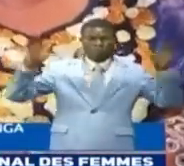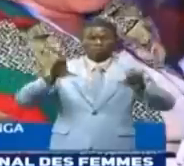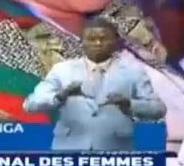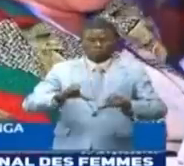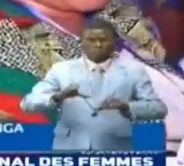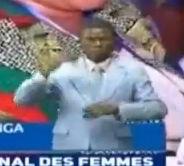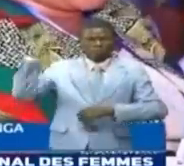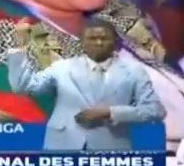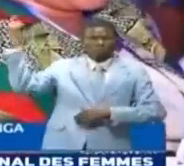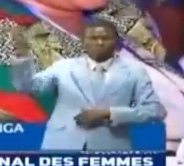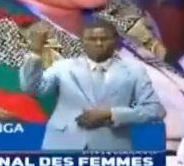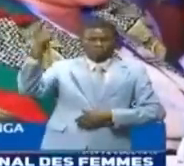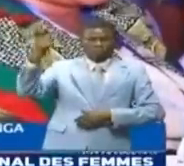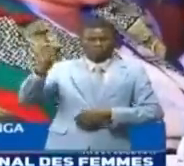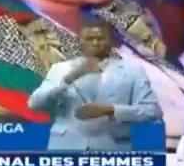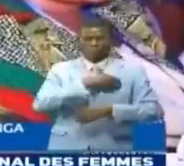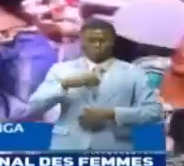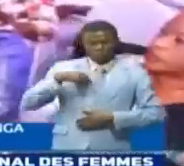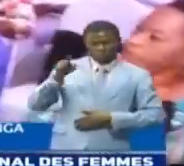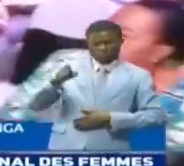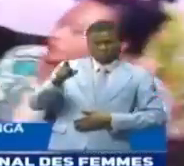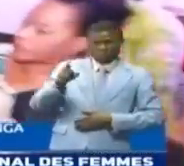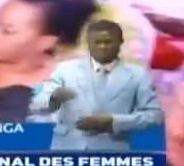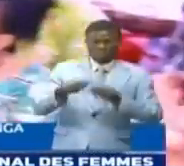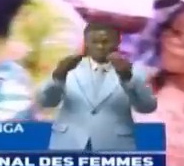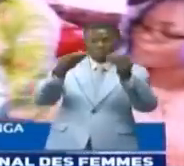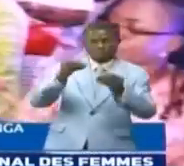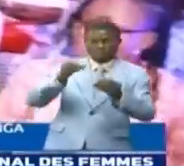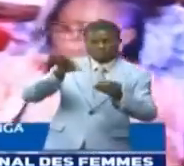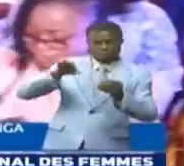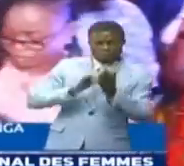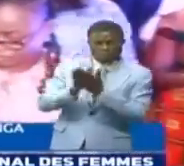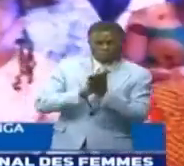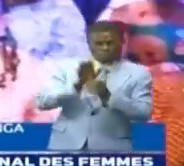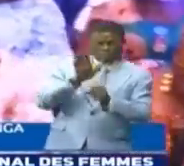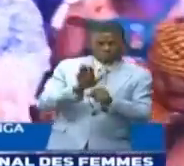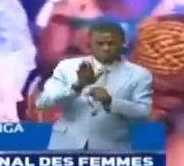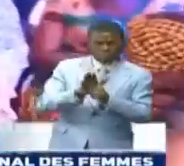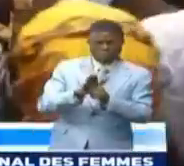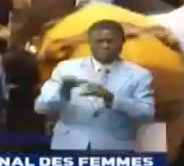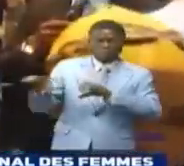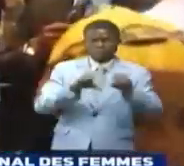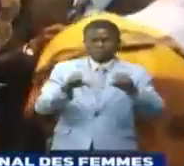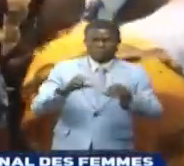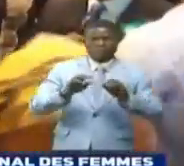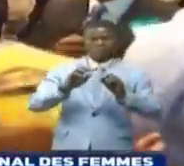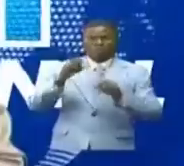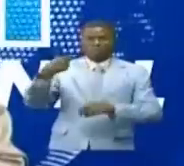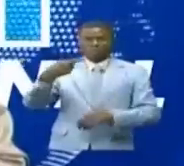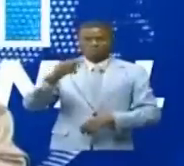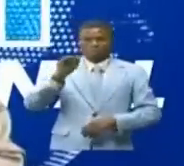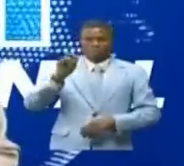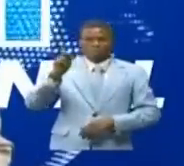les horizons, car ces femmes portent un intérêt particulier aux activités de la JICA